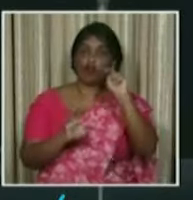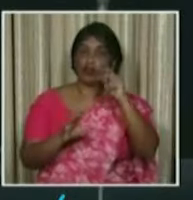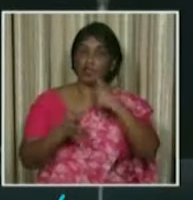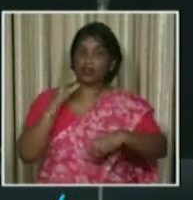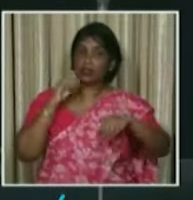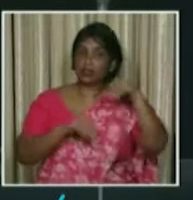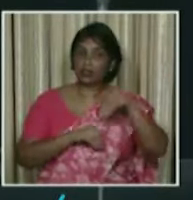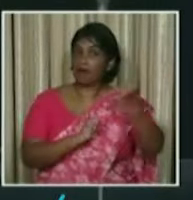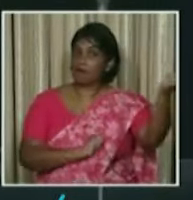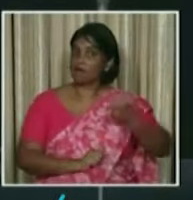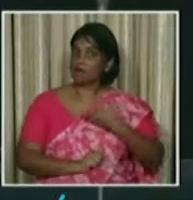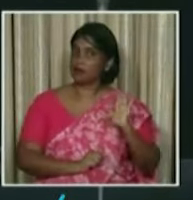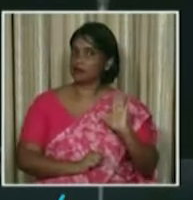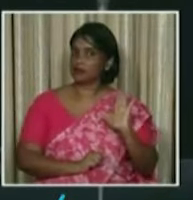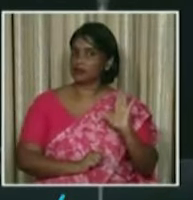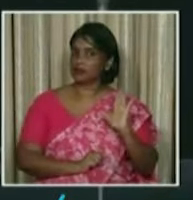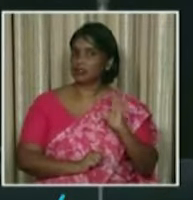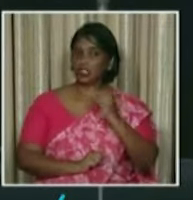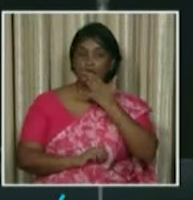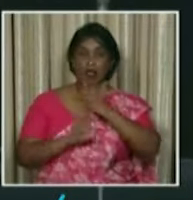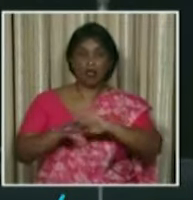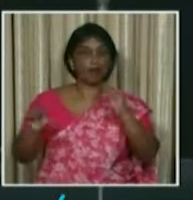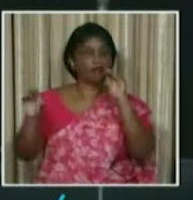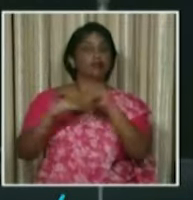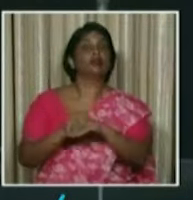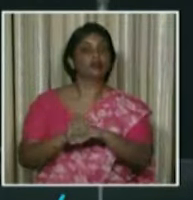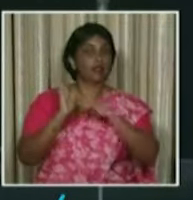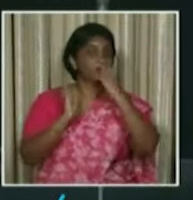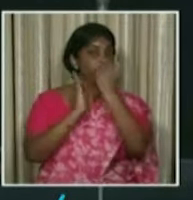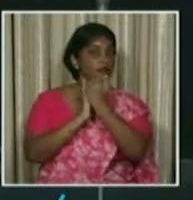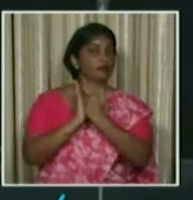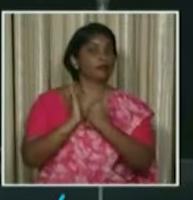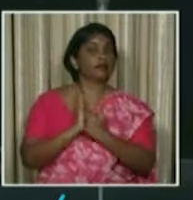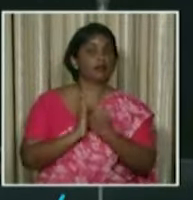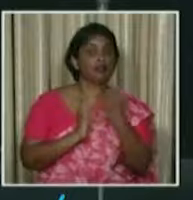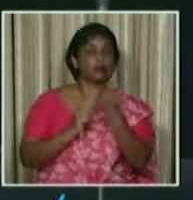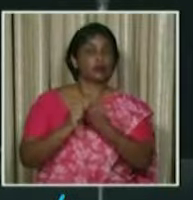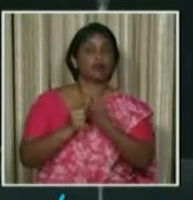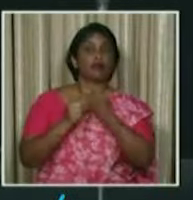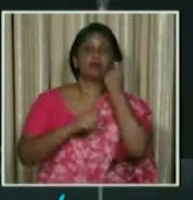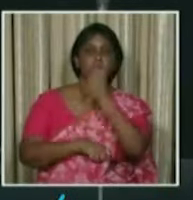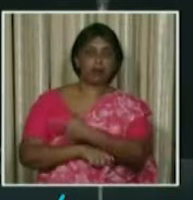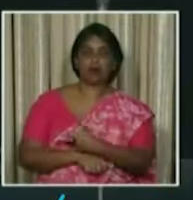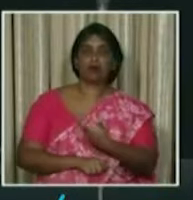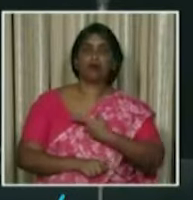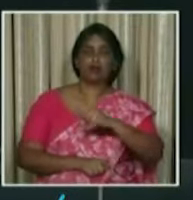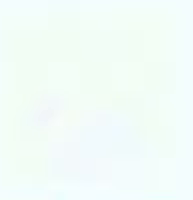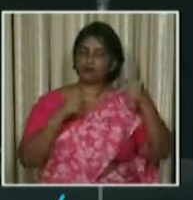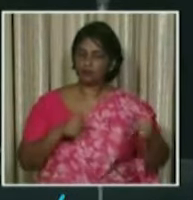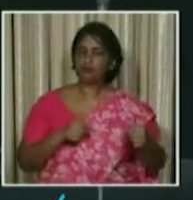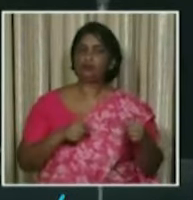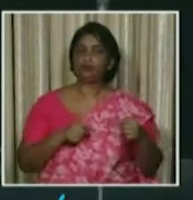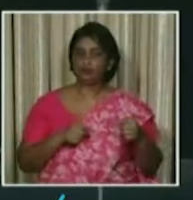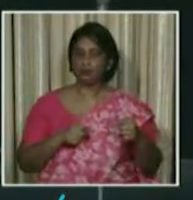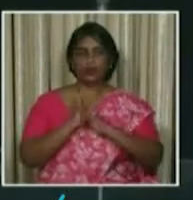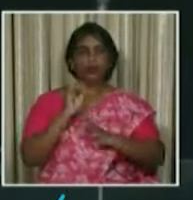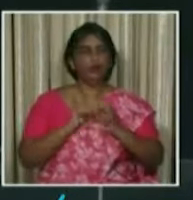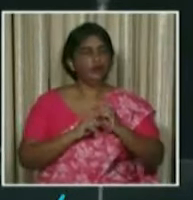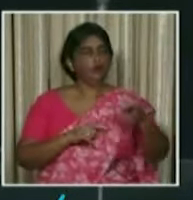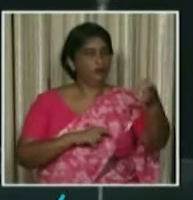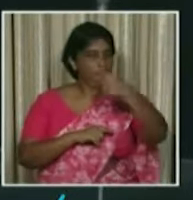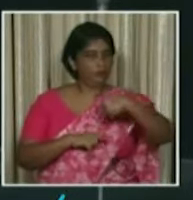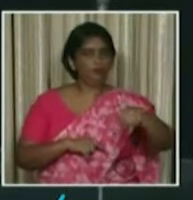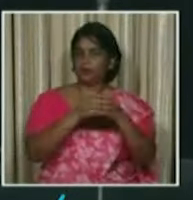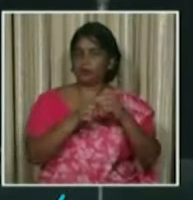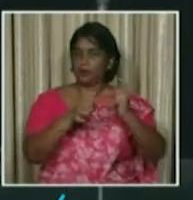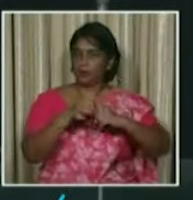තියෙන මඩ ගහන්න එන්න එපා. පාසල්ට දරුවන් ඇතුළත් කරන ජාතක ලයිස්තුවල සල්ලි වලටයි කියලා කිව්වා. මං අහනවා මේ පාර්ලිමේන්තුවේ මේ මන්ත්‍රීවරුන්